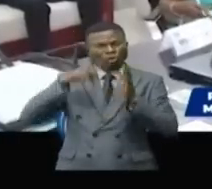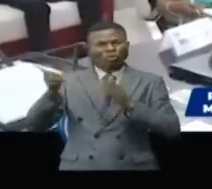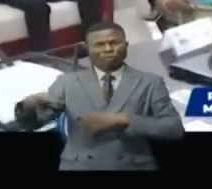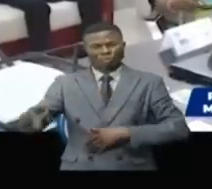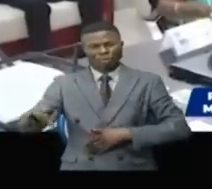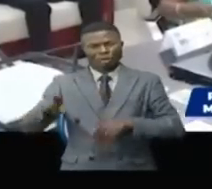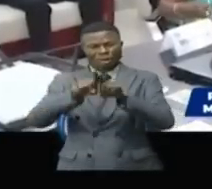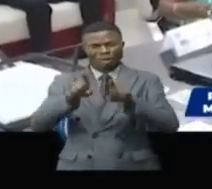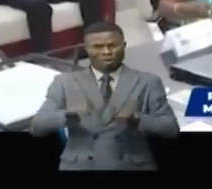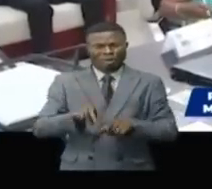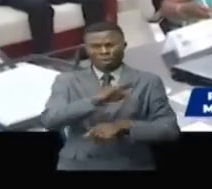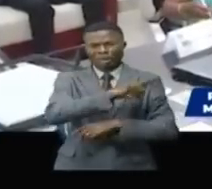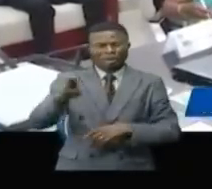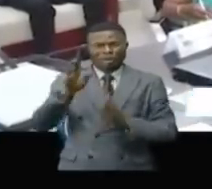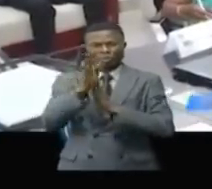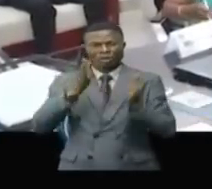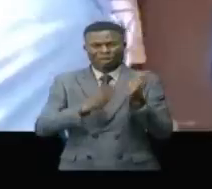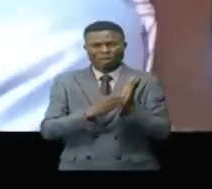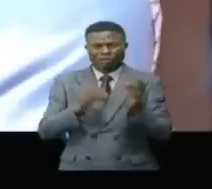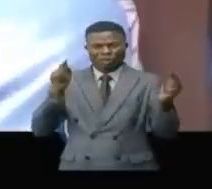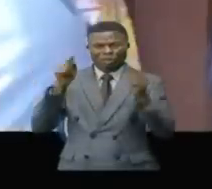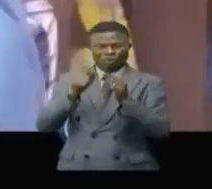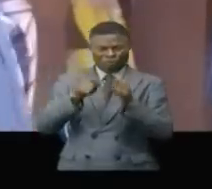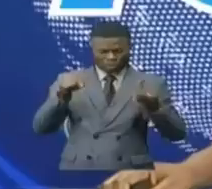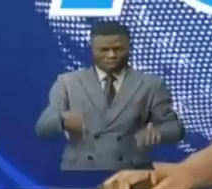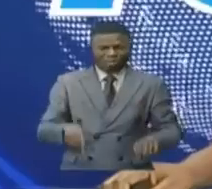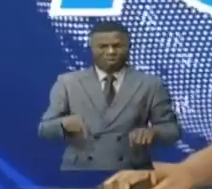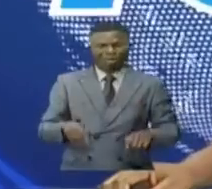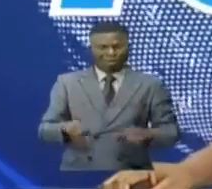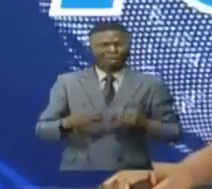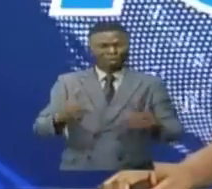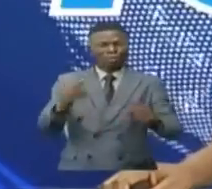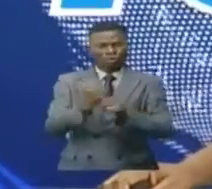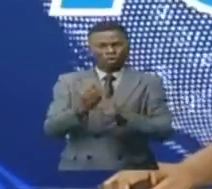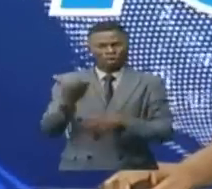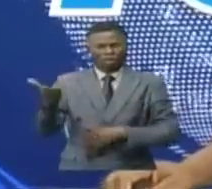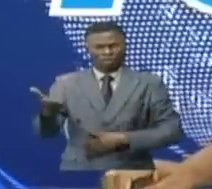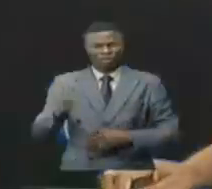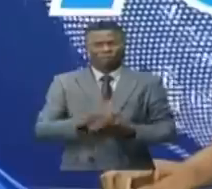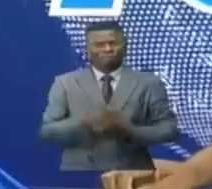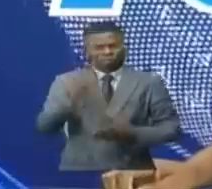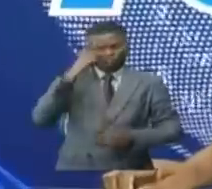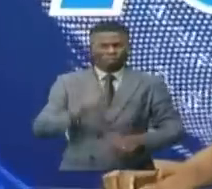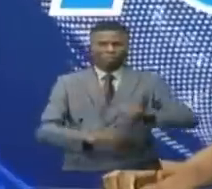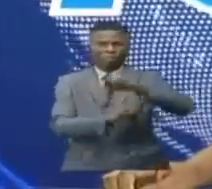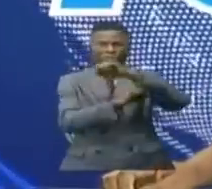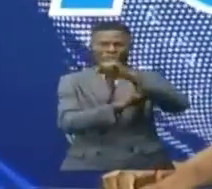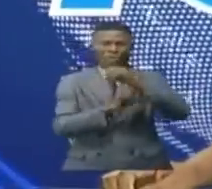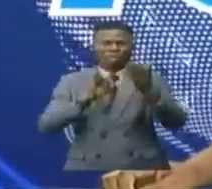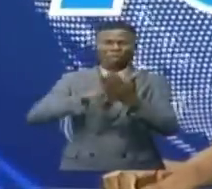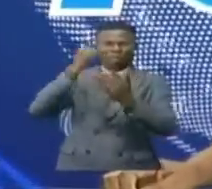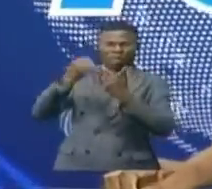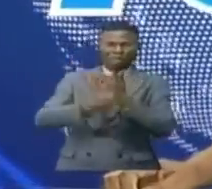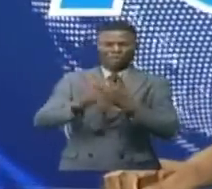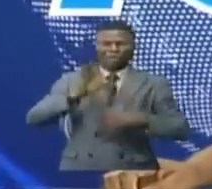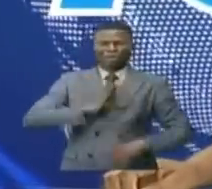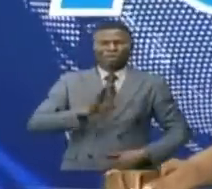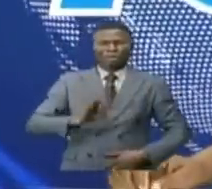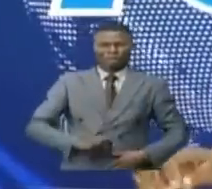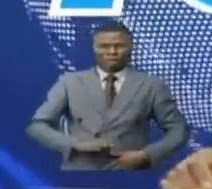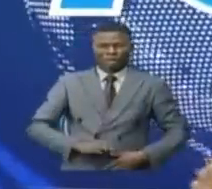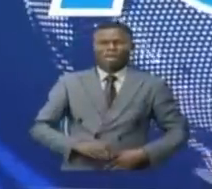ce de 2019 à nos jours. Et pour accompagner le projet du chef de l'État,